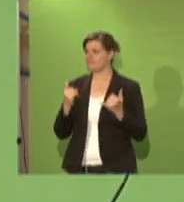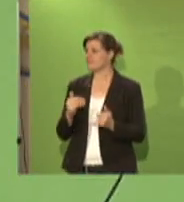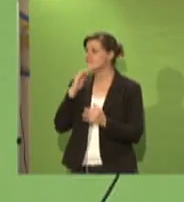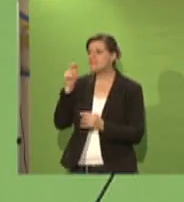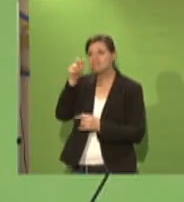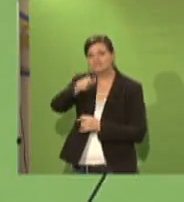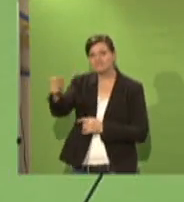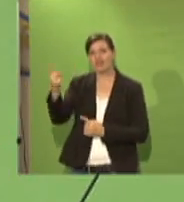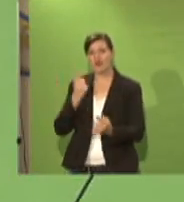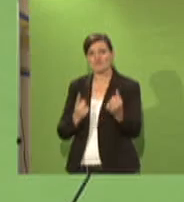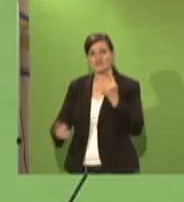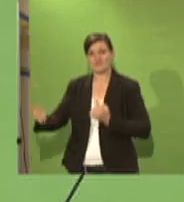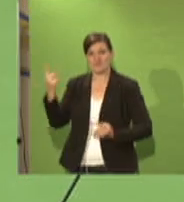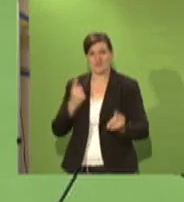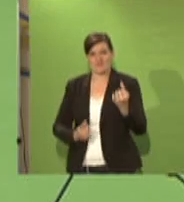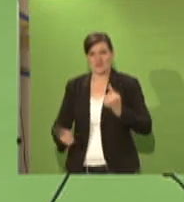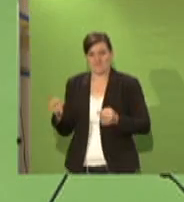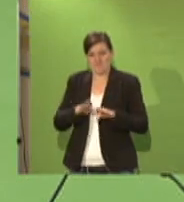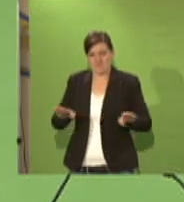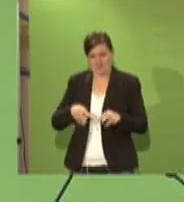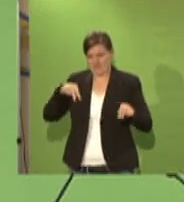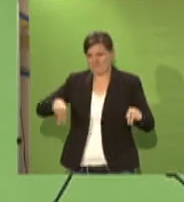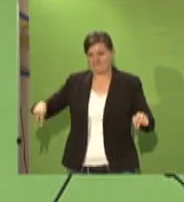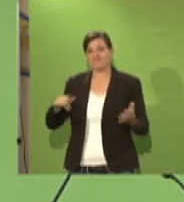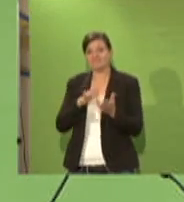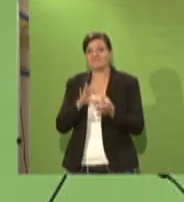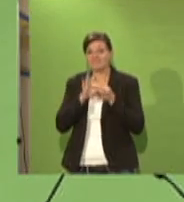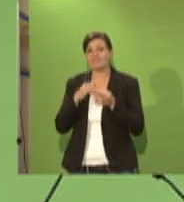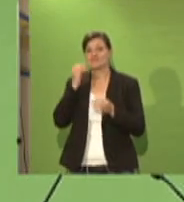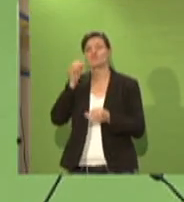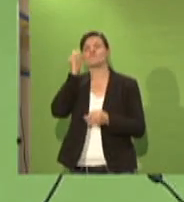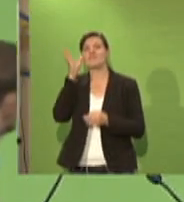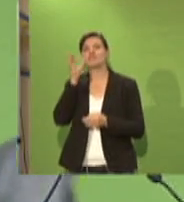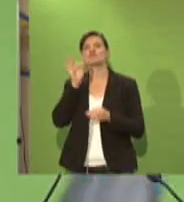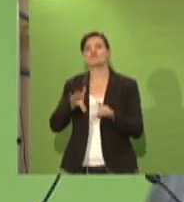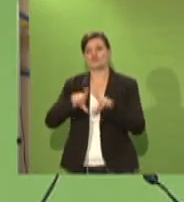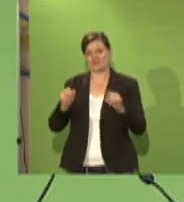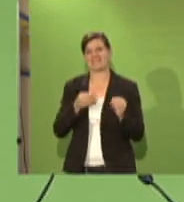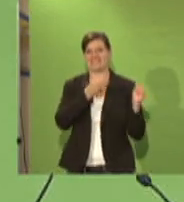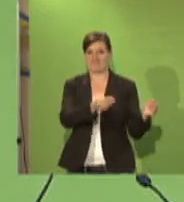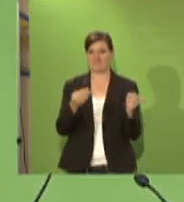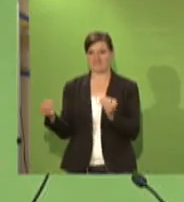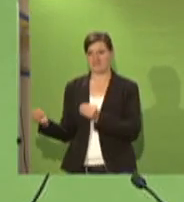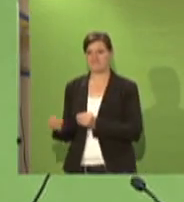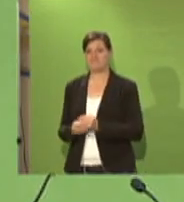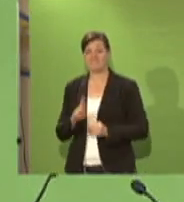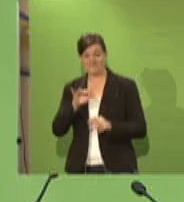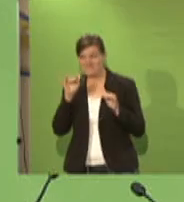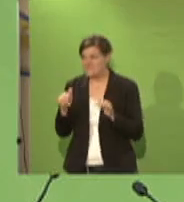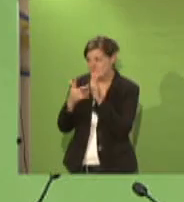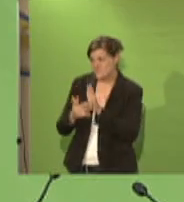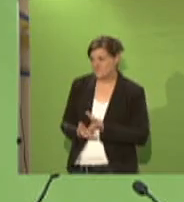auf die Bühne, weil es geht jetzt ja darum, dass wir den Bildungsgutschein mit auf den Weg geben wollen. Ne, Edith? Mal gucken, wer schon da ist. Also wir fangen einfach